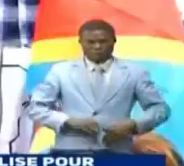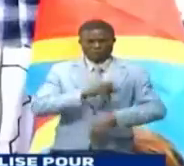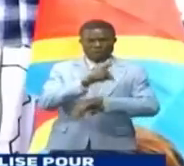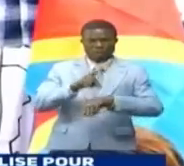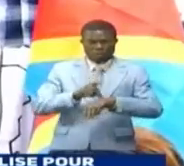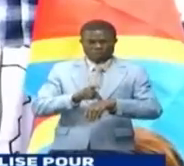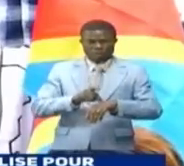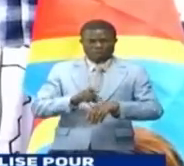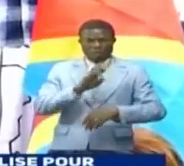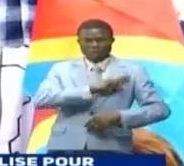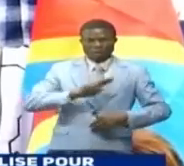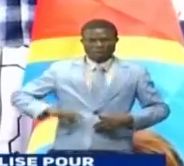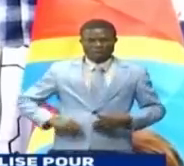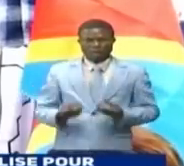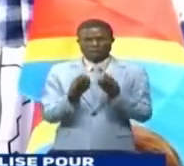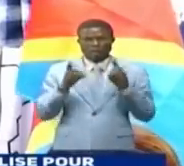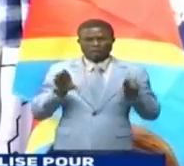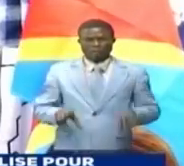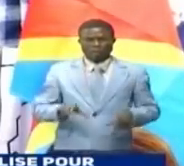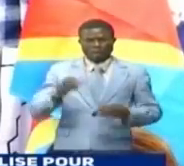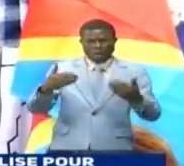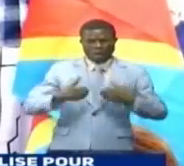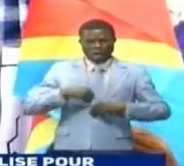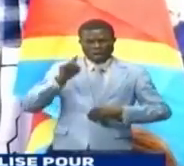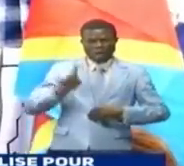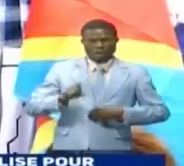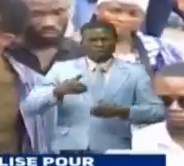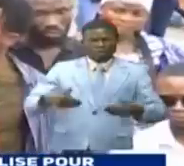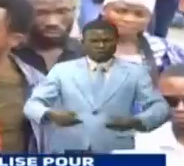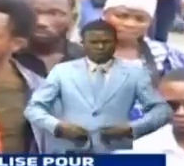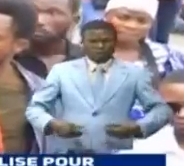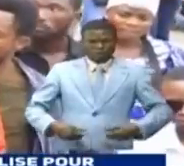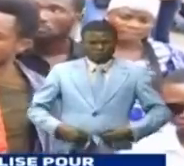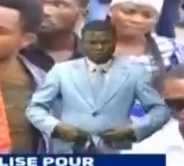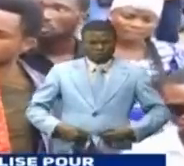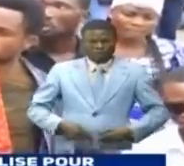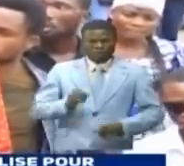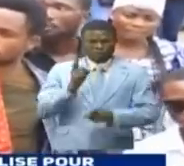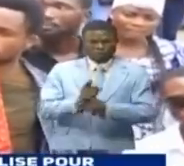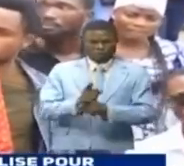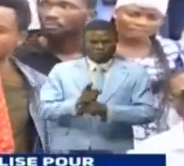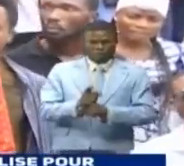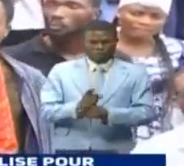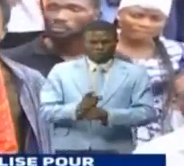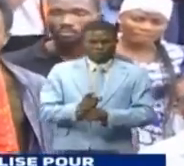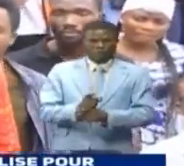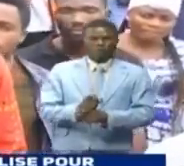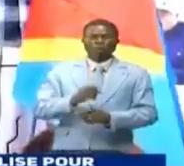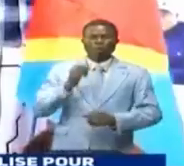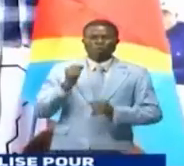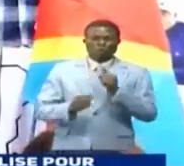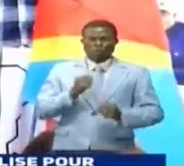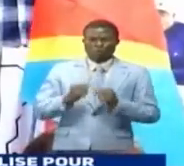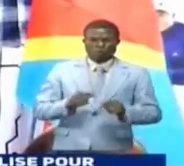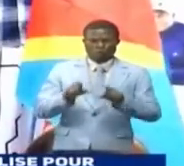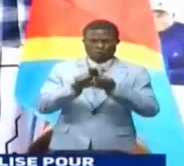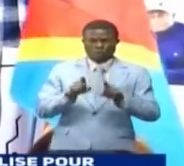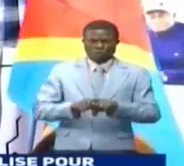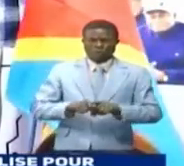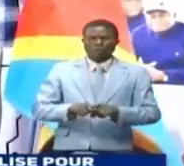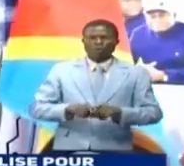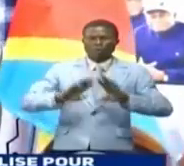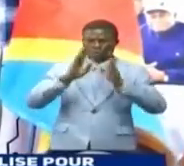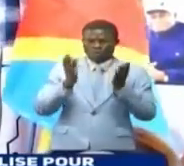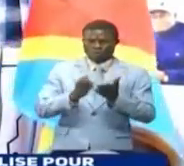République démocratique du Congo a besoin de sa jeunesse expressive, de la force, de la bravoure et du dynamisme